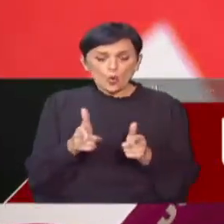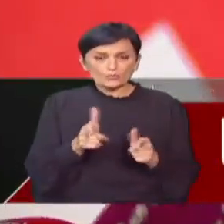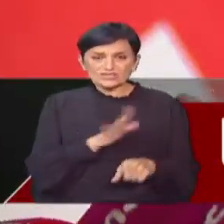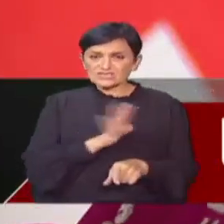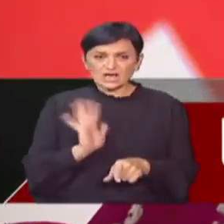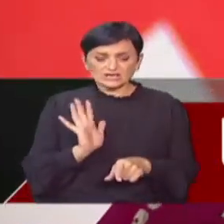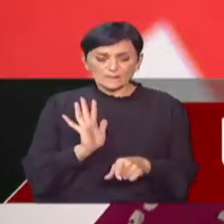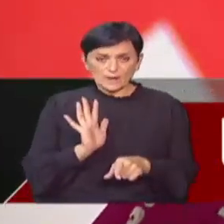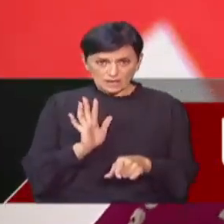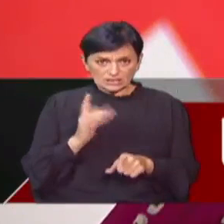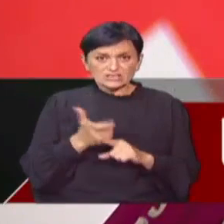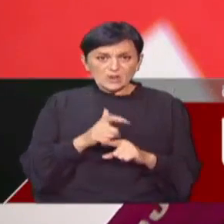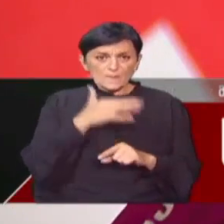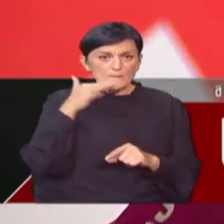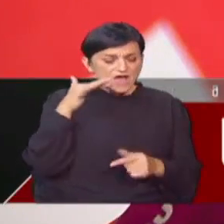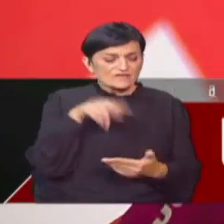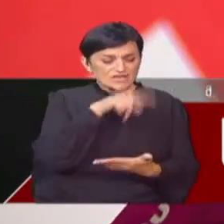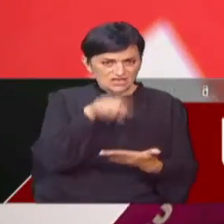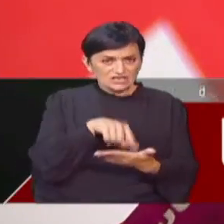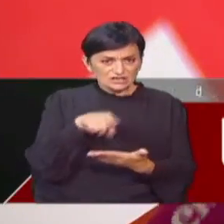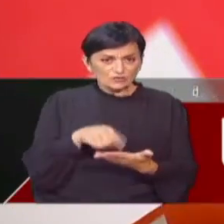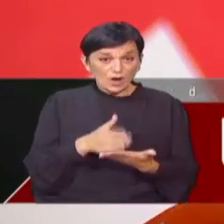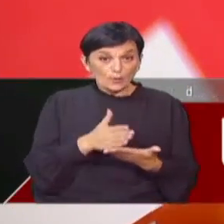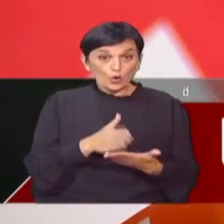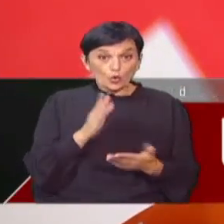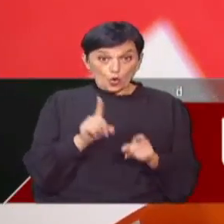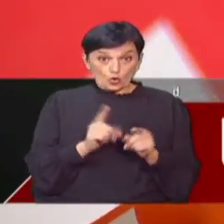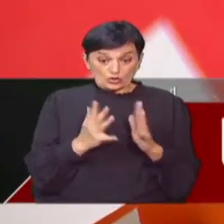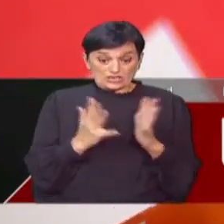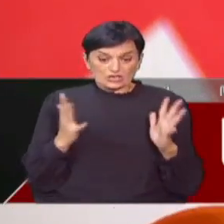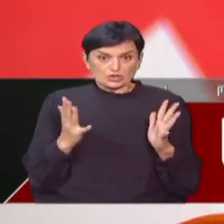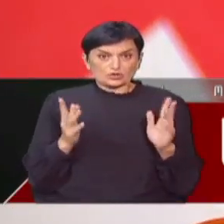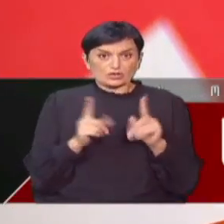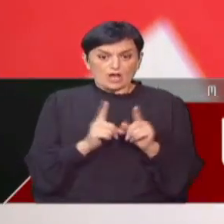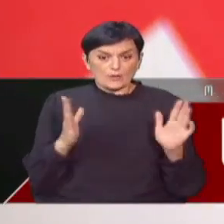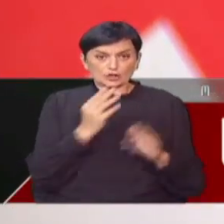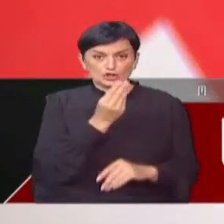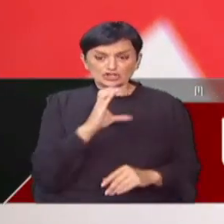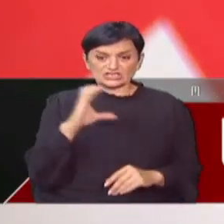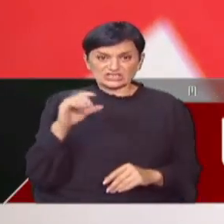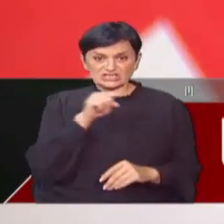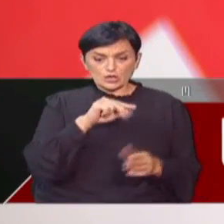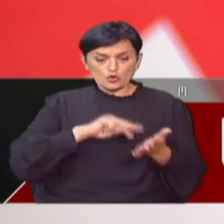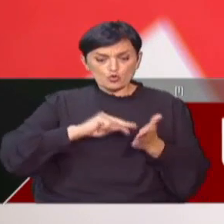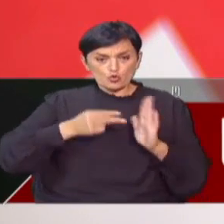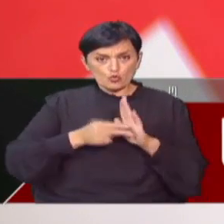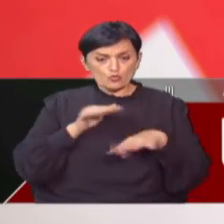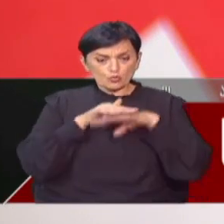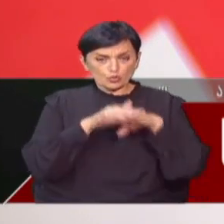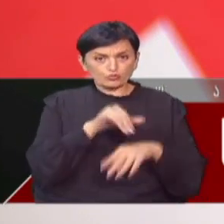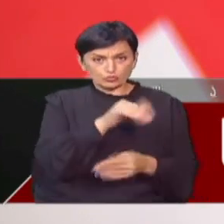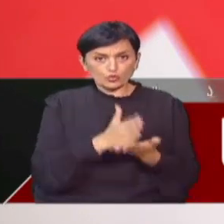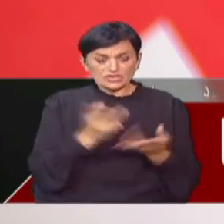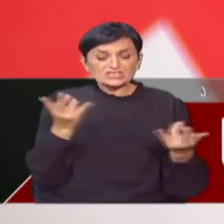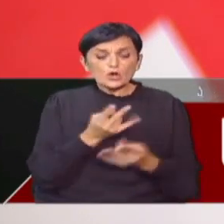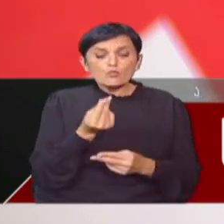იყვნენ და მაგაზე რა თქმა უნდა ძალიან ბევრი კითხვები უნდა არსებობდეს, იმიტომ რომ ამხელა ბიუჯეტს აქვს შსსს. რა თქმა უნდა საჭირო არის, რომ